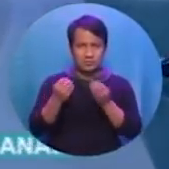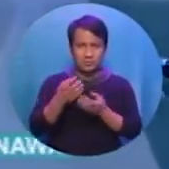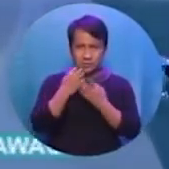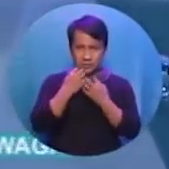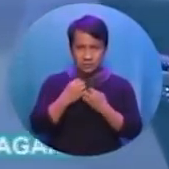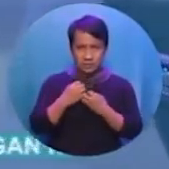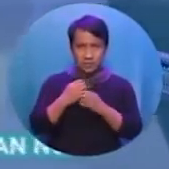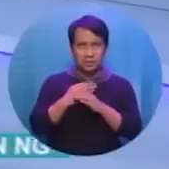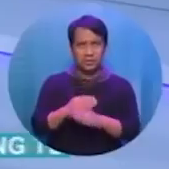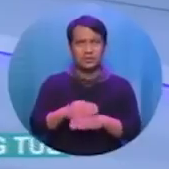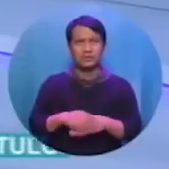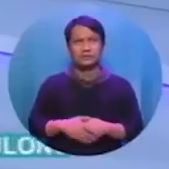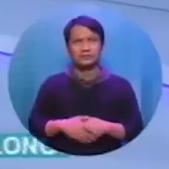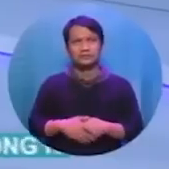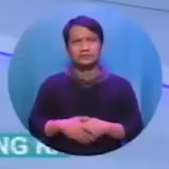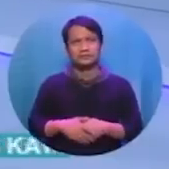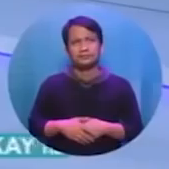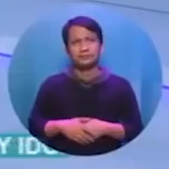pagdating sa protection.